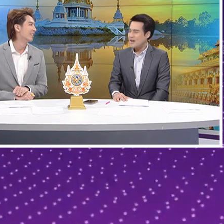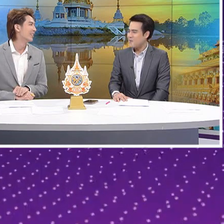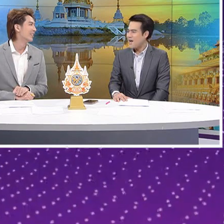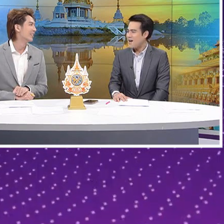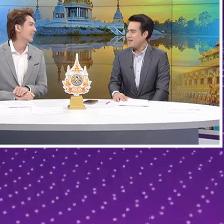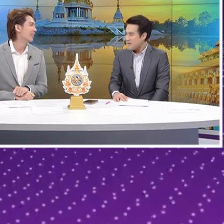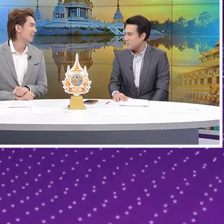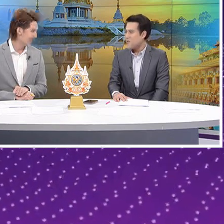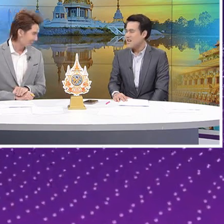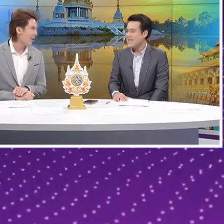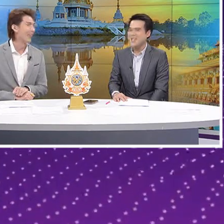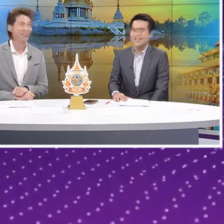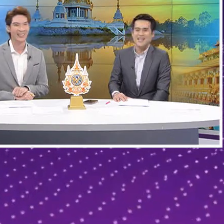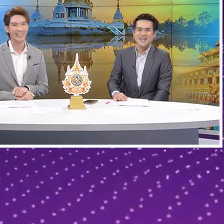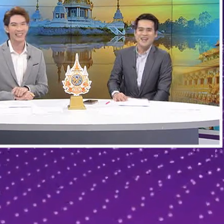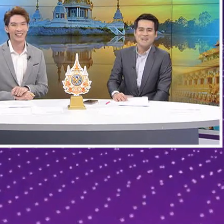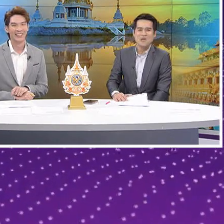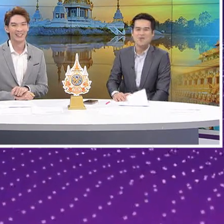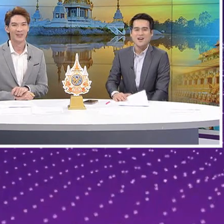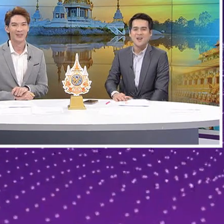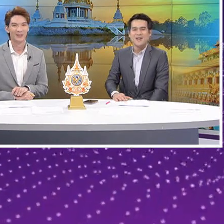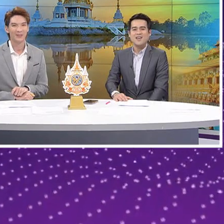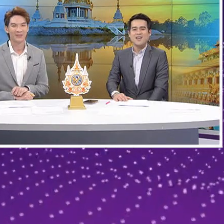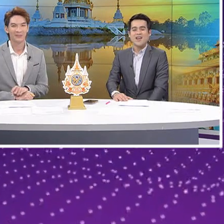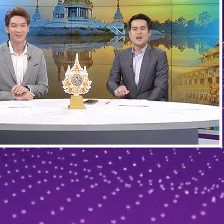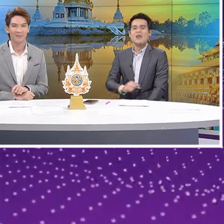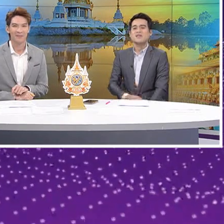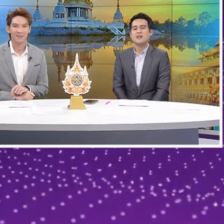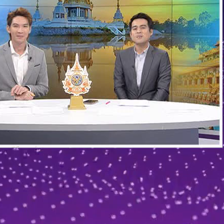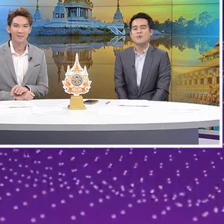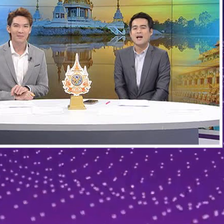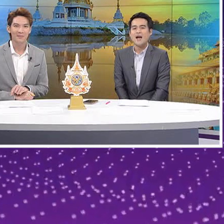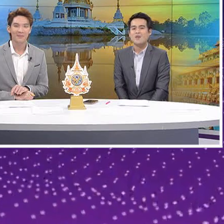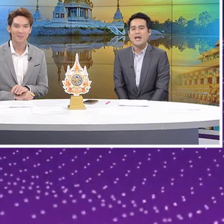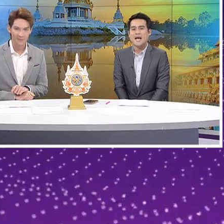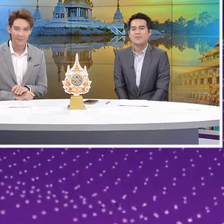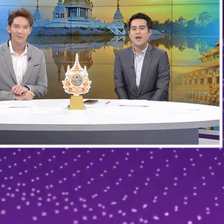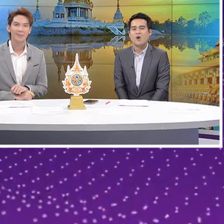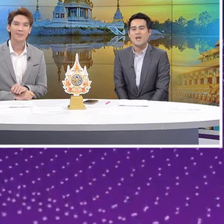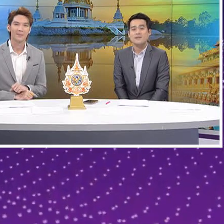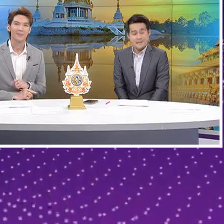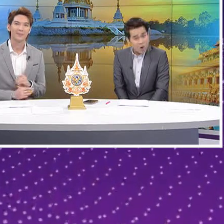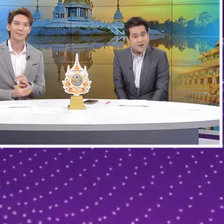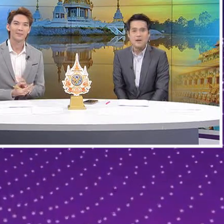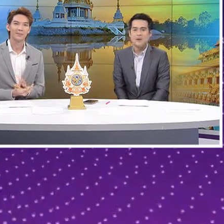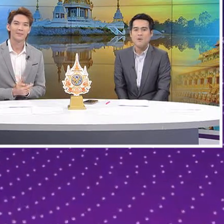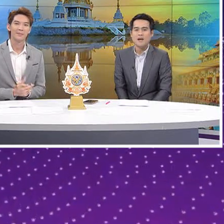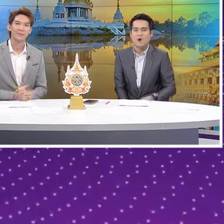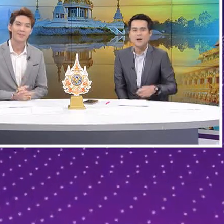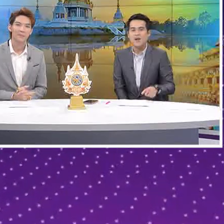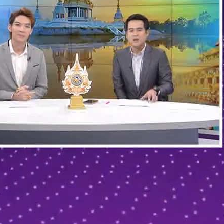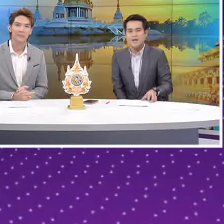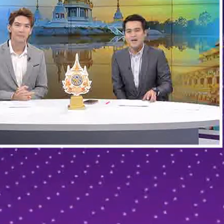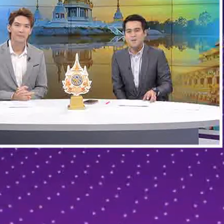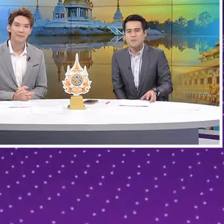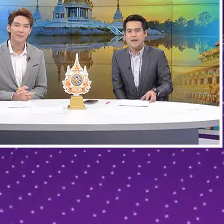เลยใช้คำว่าเรียบร้อยดีนะครับไปดูกันหน่อยนะวันนี้ก็จะเริ่มในเวลา 99:00นแต่ขออนุญาตย้อนกลับไปเมื่อวาน